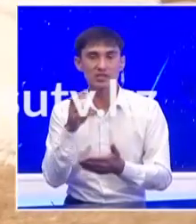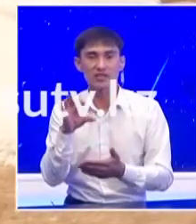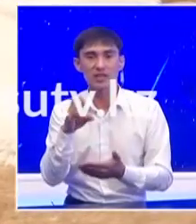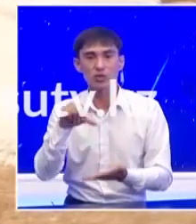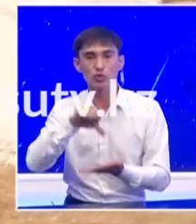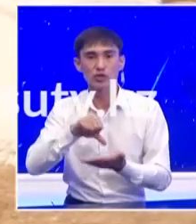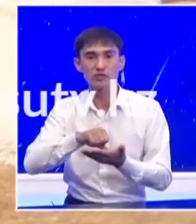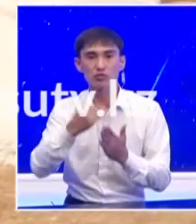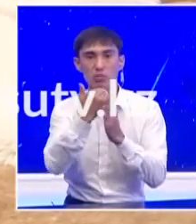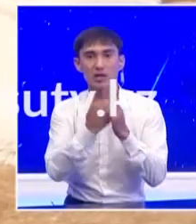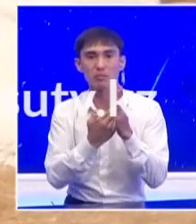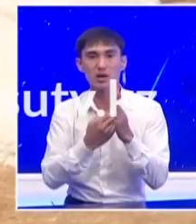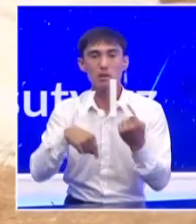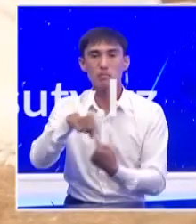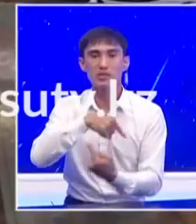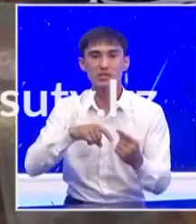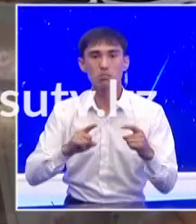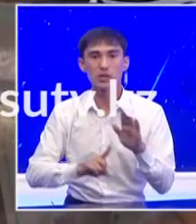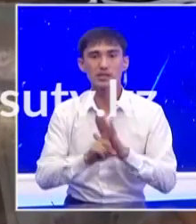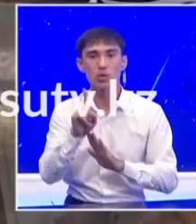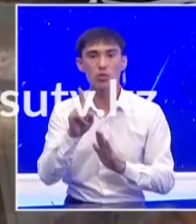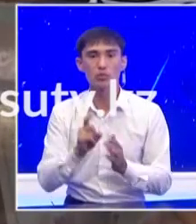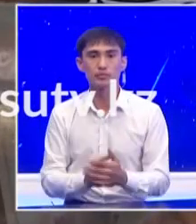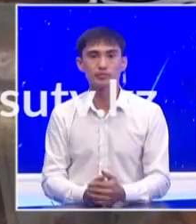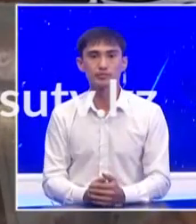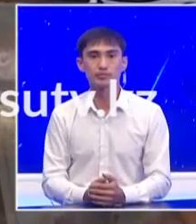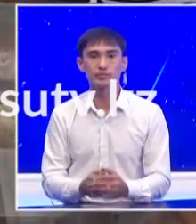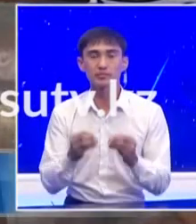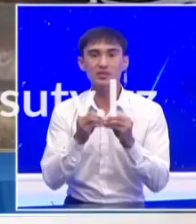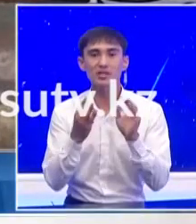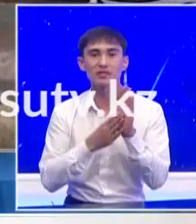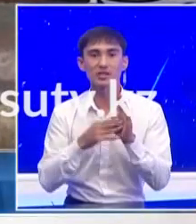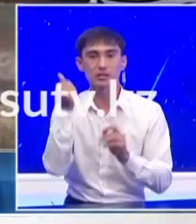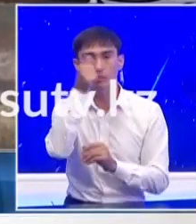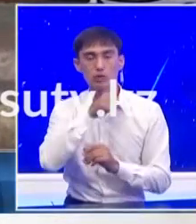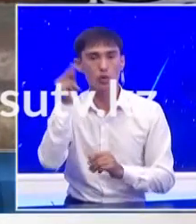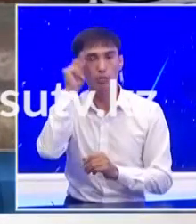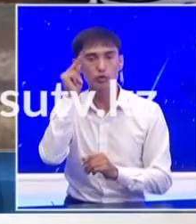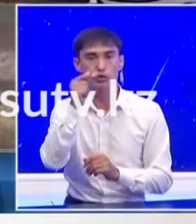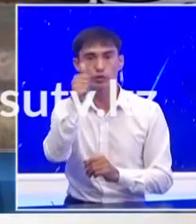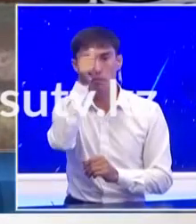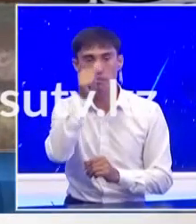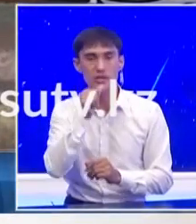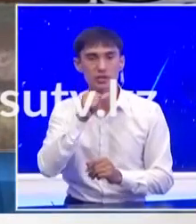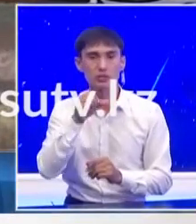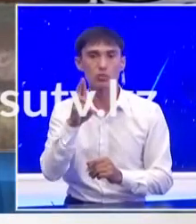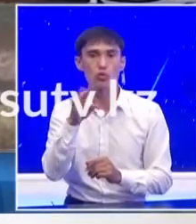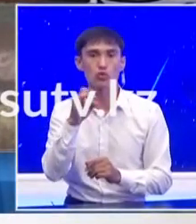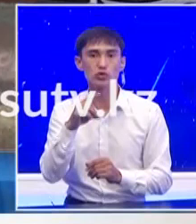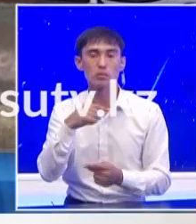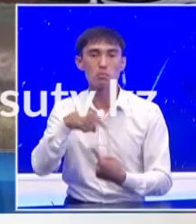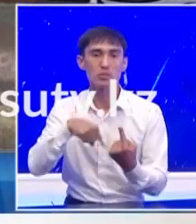поучаствовать в программе «Бизнес-бастау». В 2019 году обучилась месячному курсу